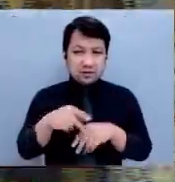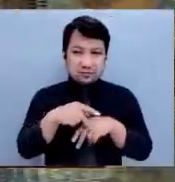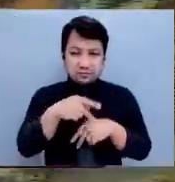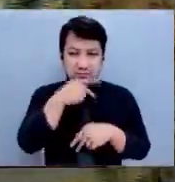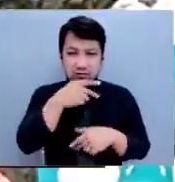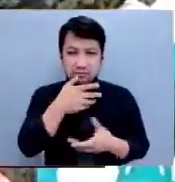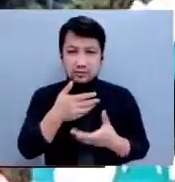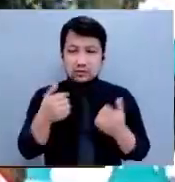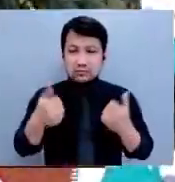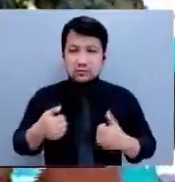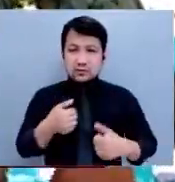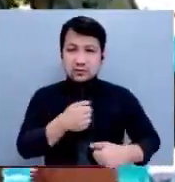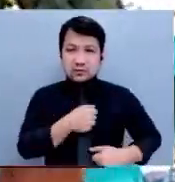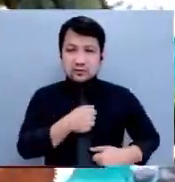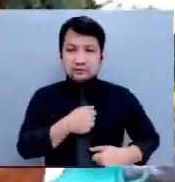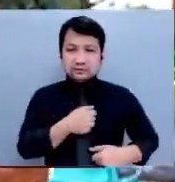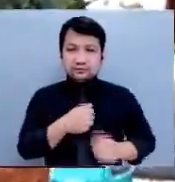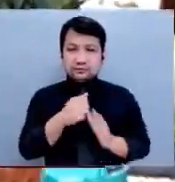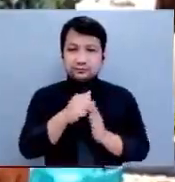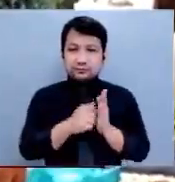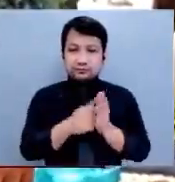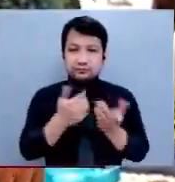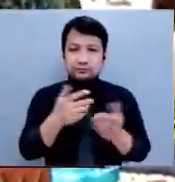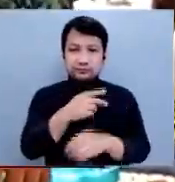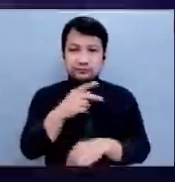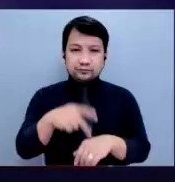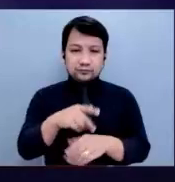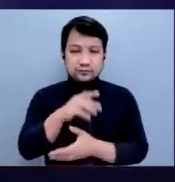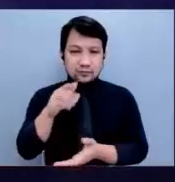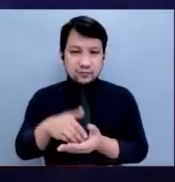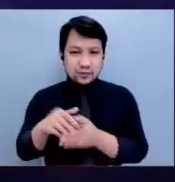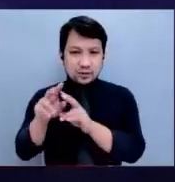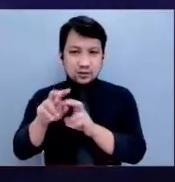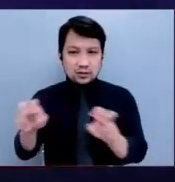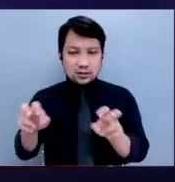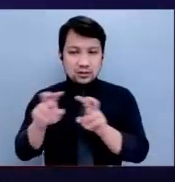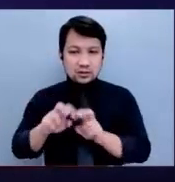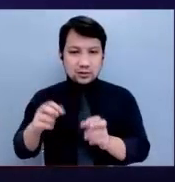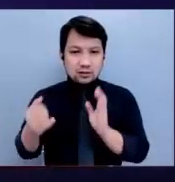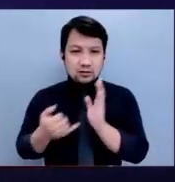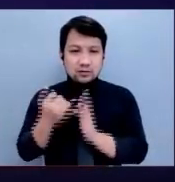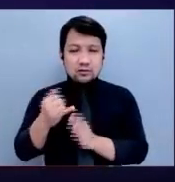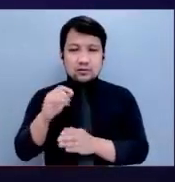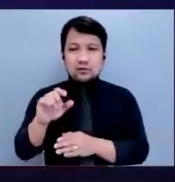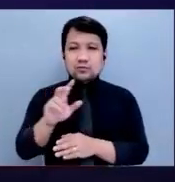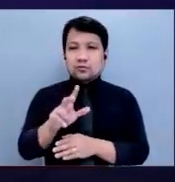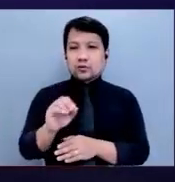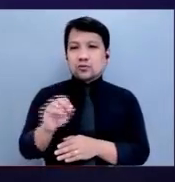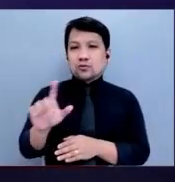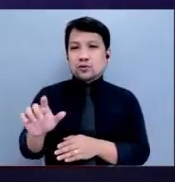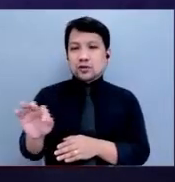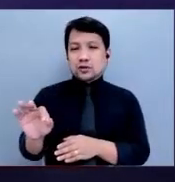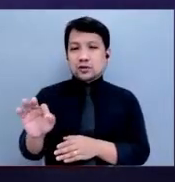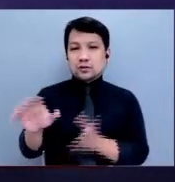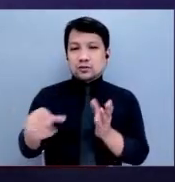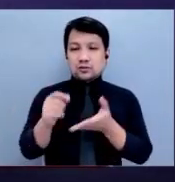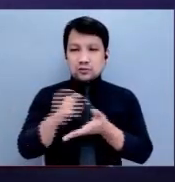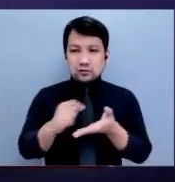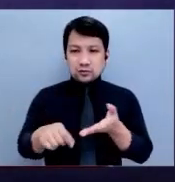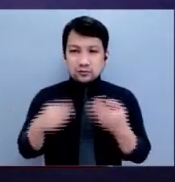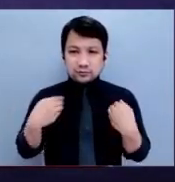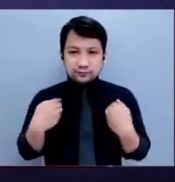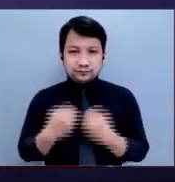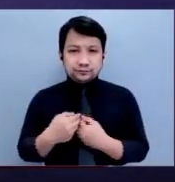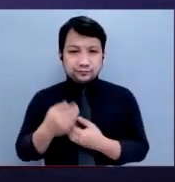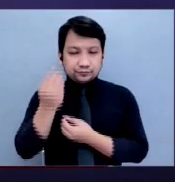eleksyon. Sa isang article nga ng Philippine Center for Investigative Journalism noong 2009 na isinulat ng isang miyembro ng